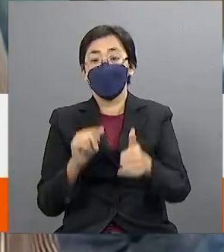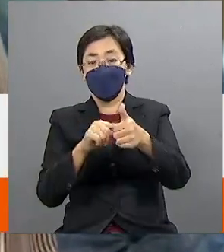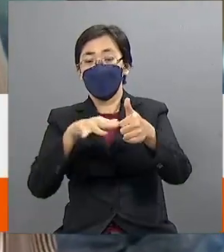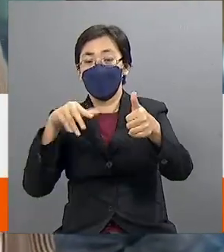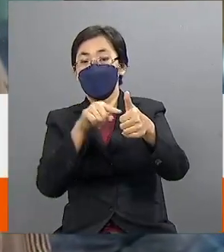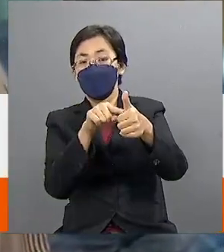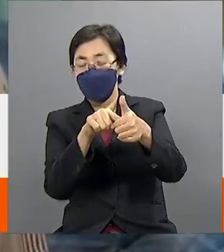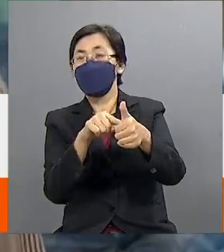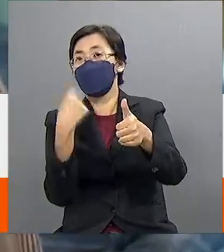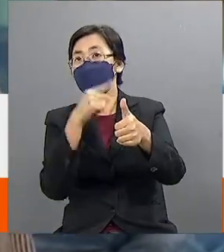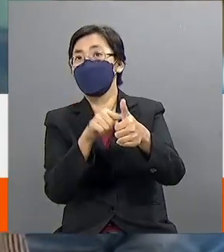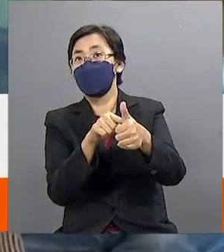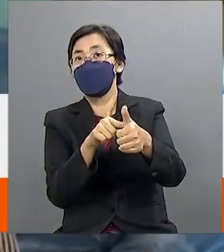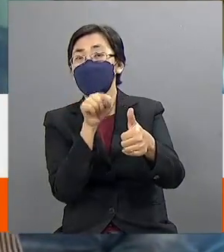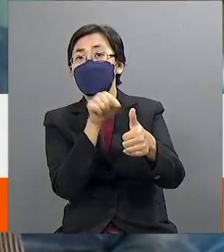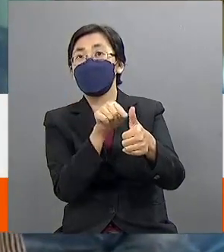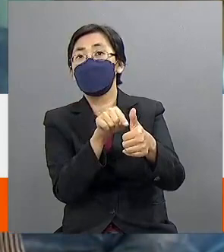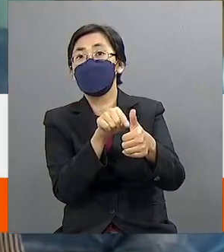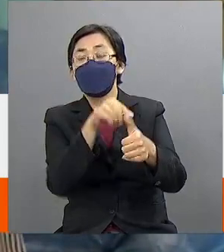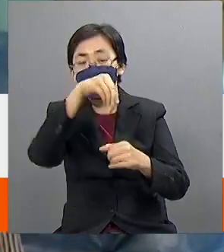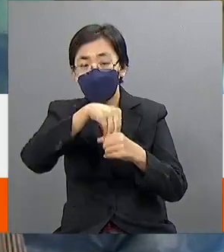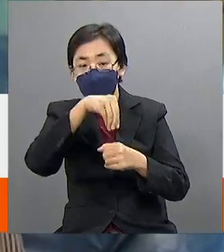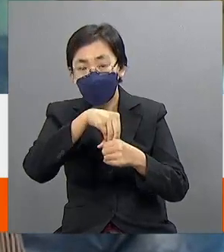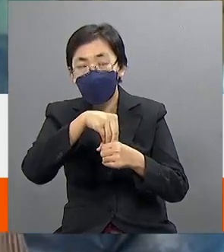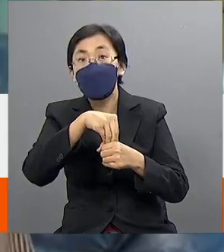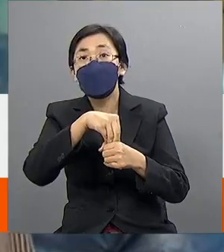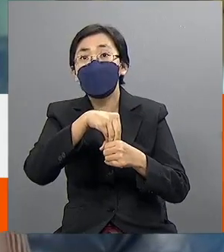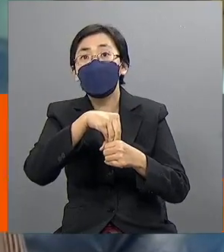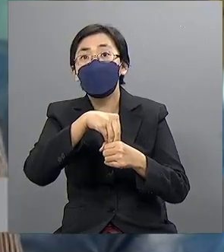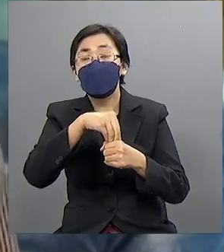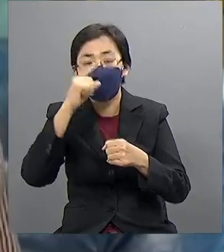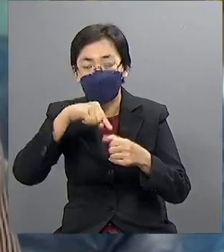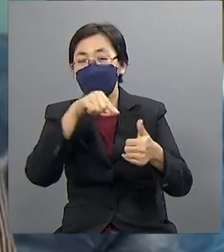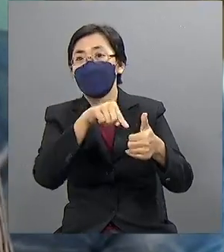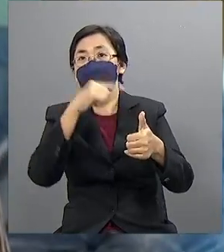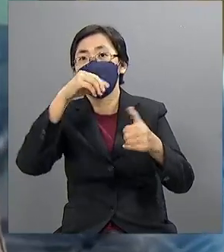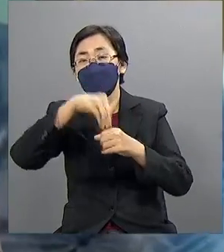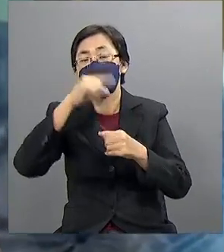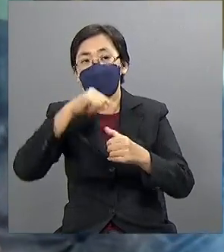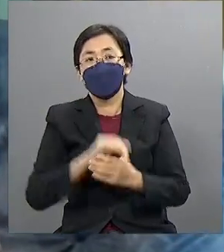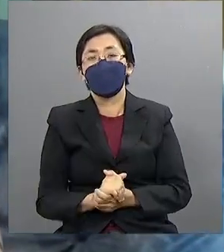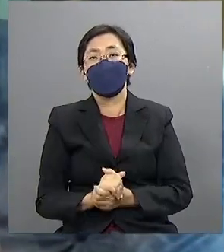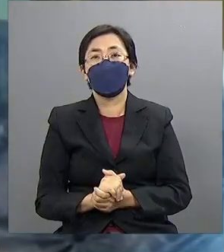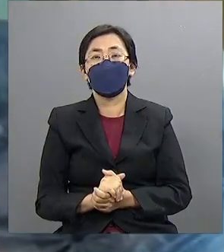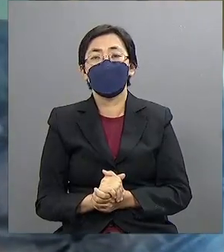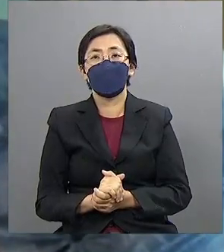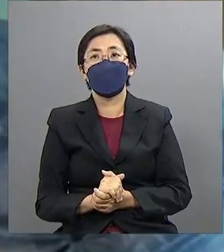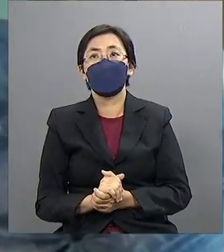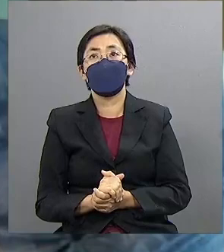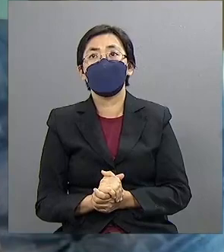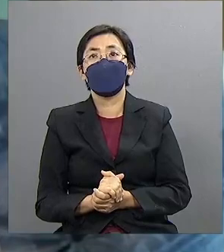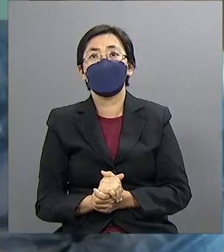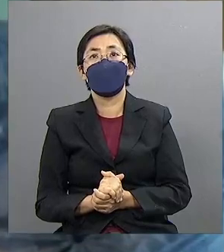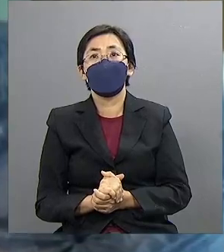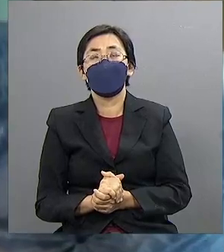ก็คือคนในคนที่อยู่พื้นที่คนที่อยู่ฝันขายนะครับคนที่รู้จักทานไม่มีเนี่ยมันไม่ได้ไปร่วม